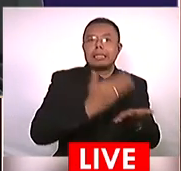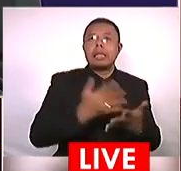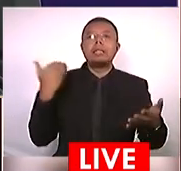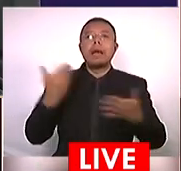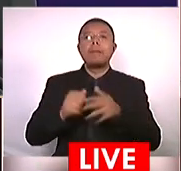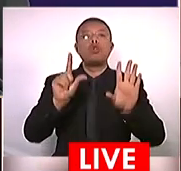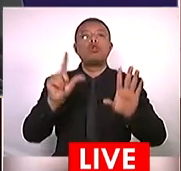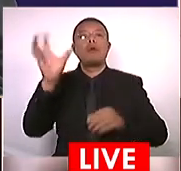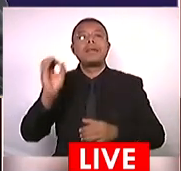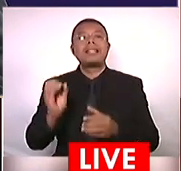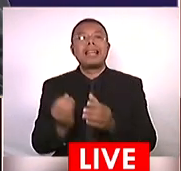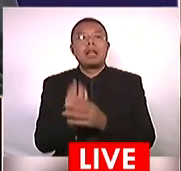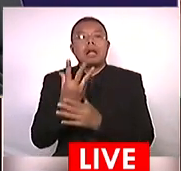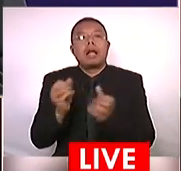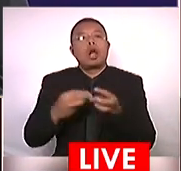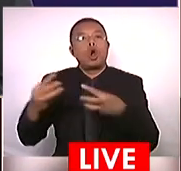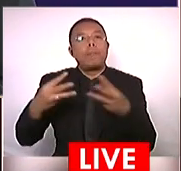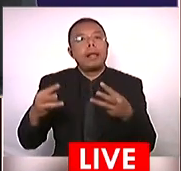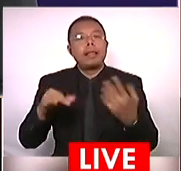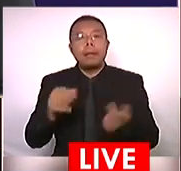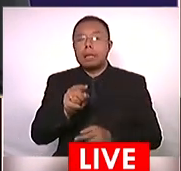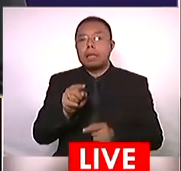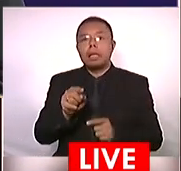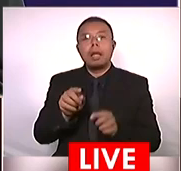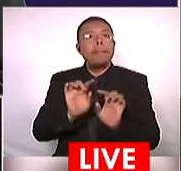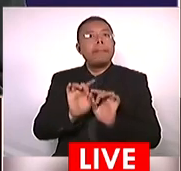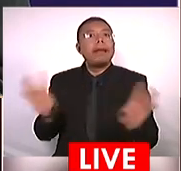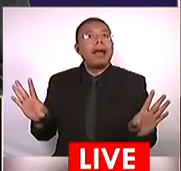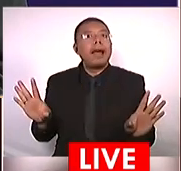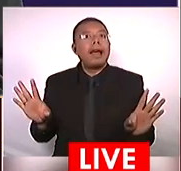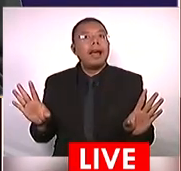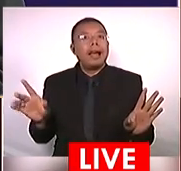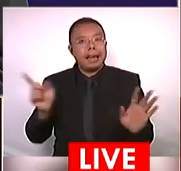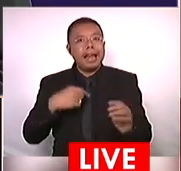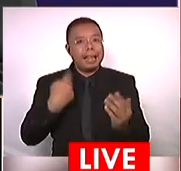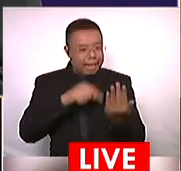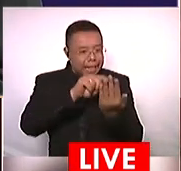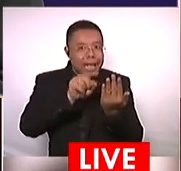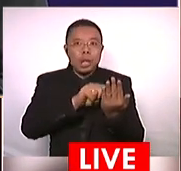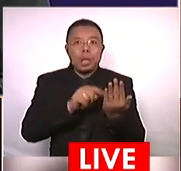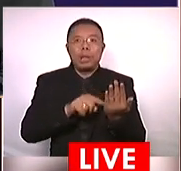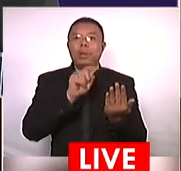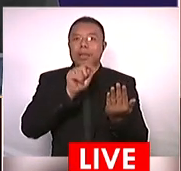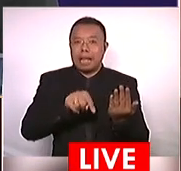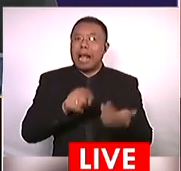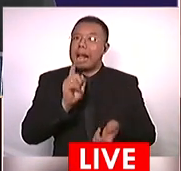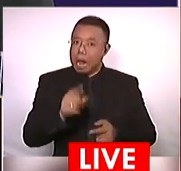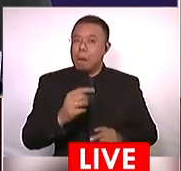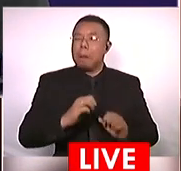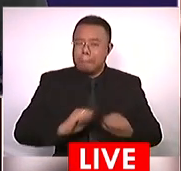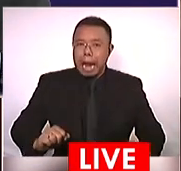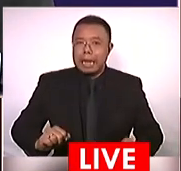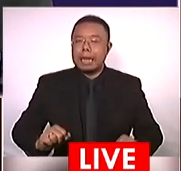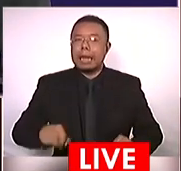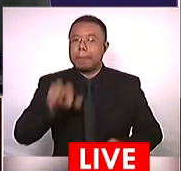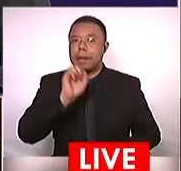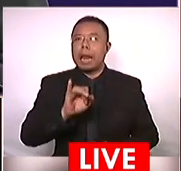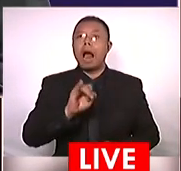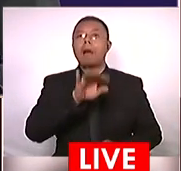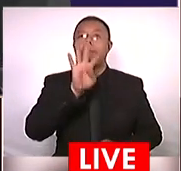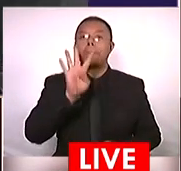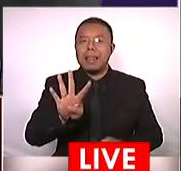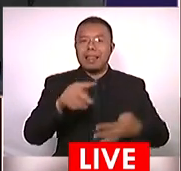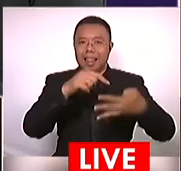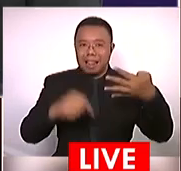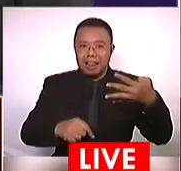7uh tapi anda menyimpang dari rumus yang selama ini terjadi kalau Anda berani dengan ekor 4